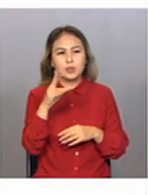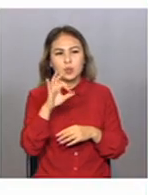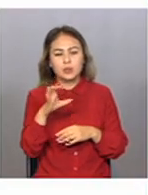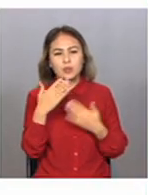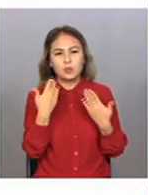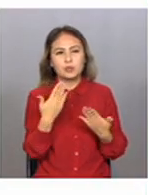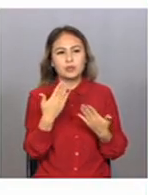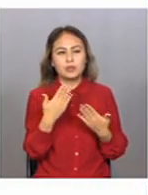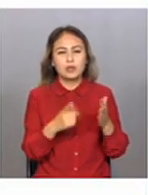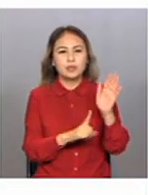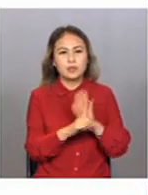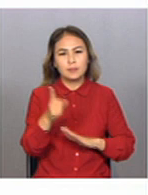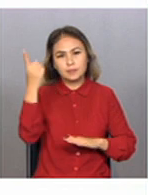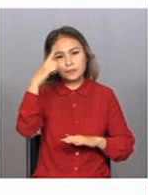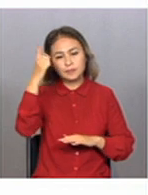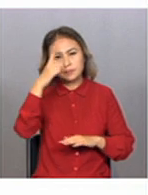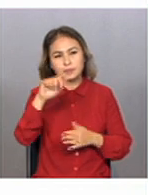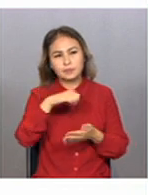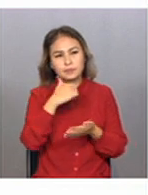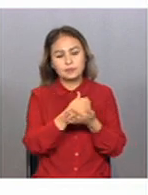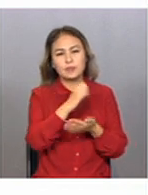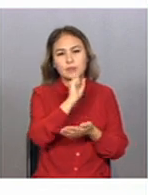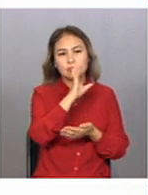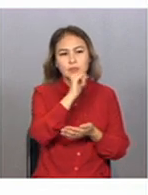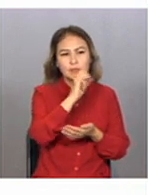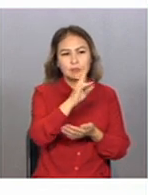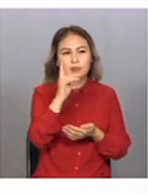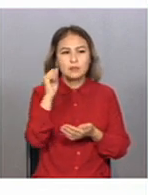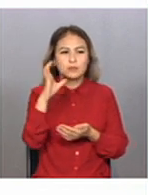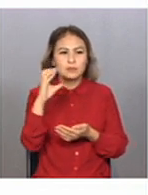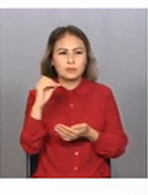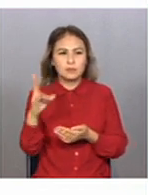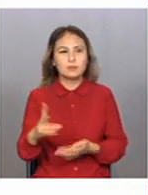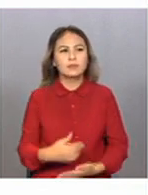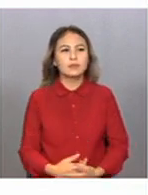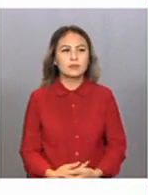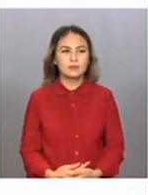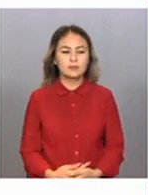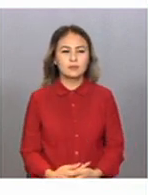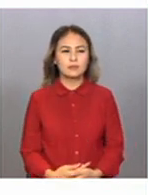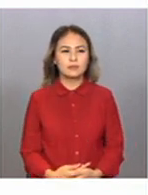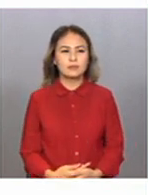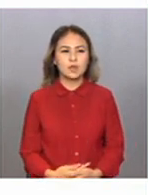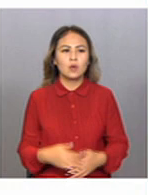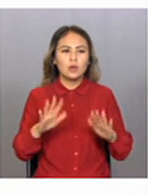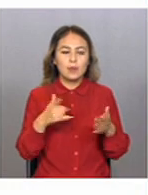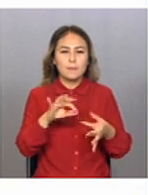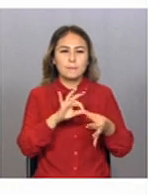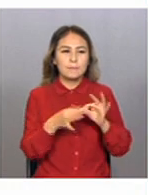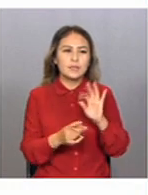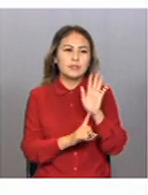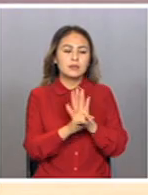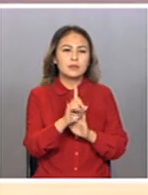енді ғажайып бақ ертегісінің кейіпкері Асан мен Қасен. Ал енді оқиғаның басталуына